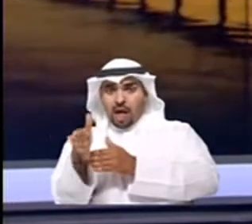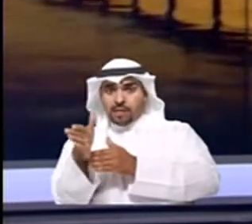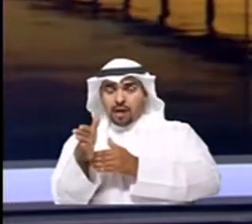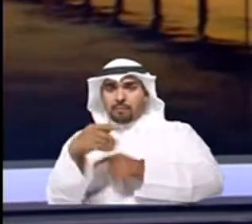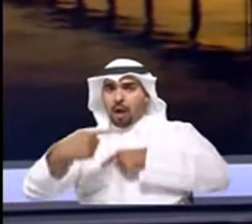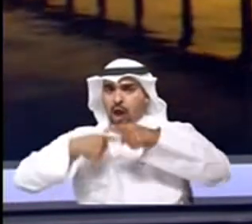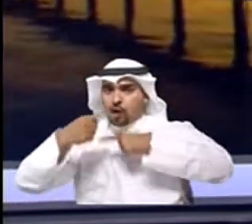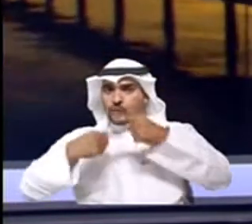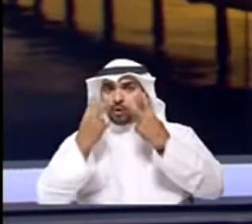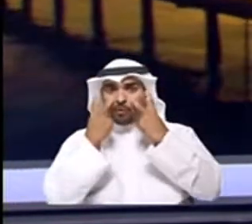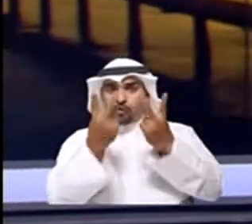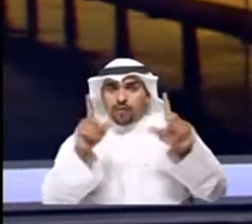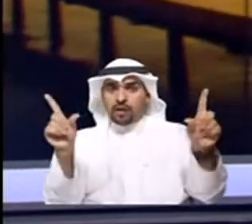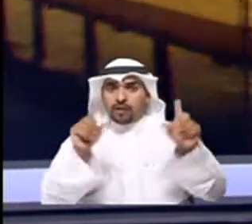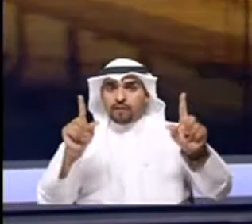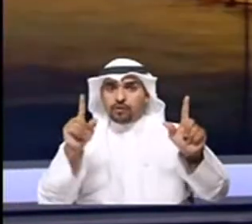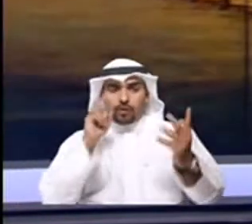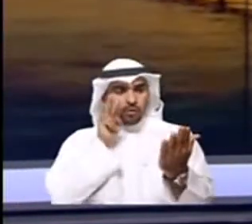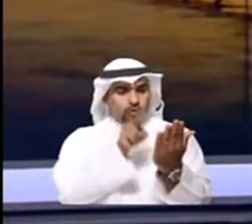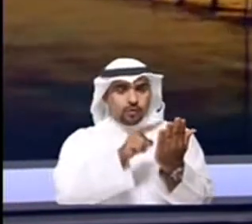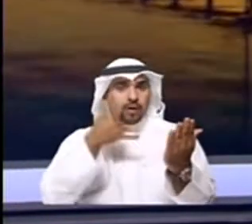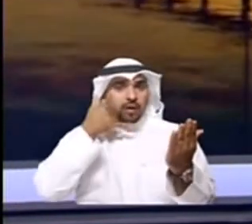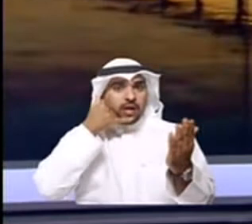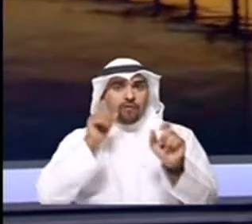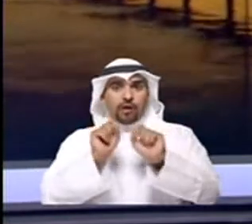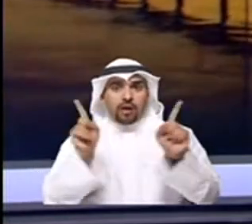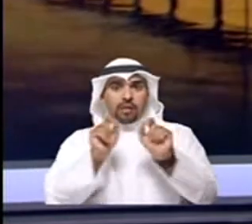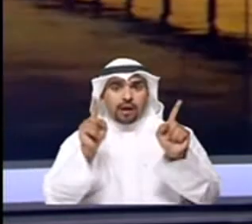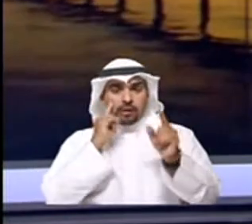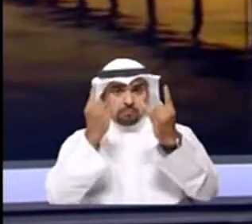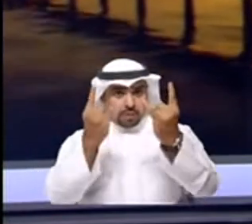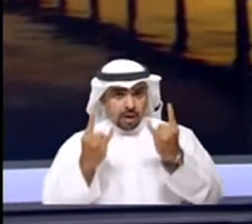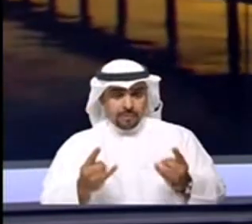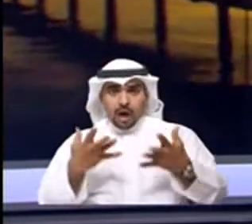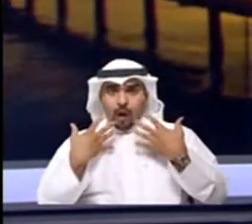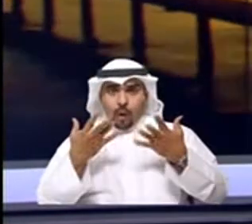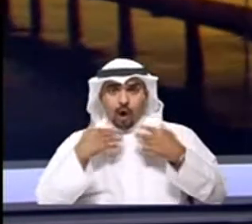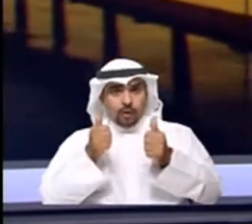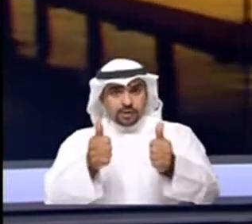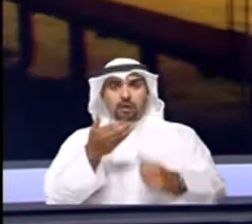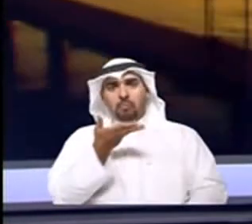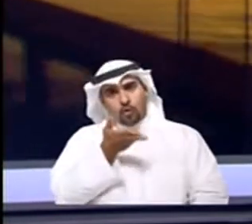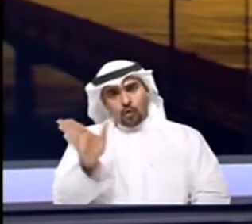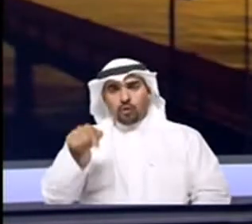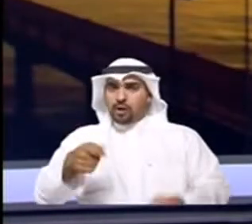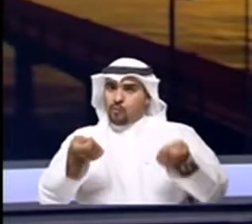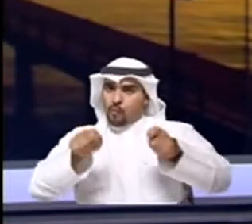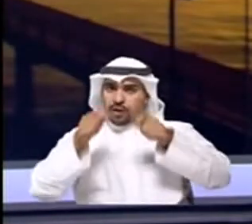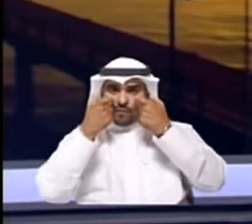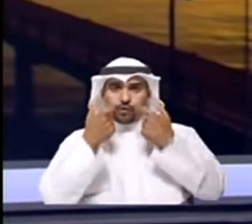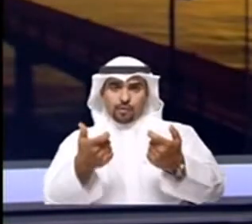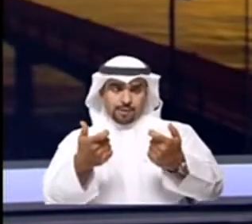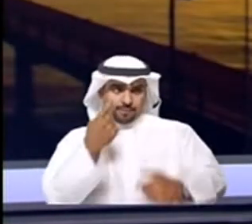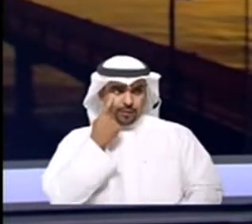نهايتها، بعد ذلك حتى منتصف شهر 4 راح تكون فترة السرايات، لذلك التقلبات في الطقس واردة بين الحين والآخر. المواقيت بإذن